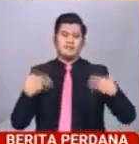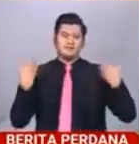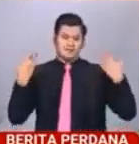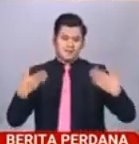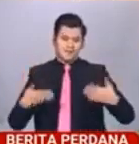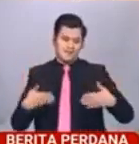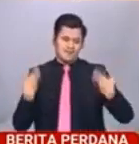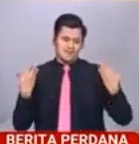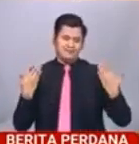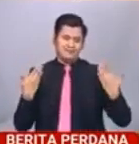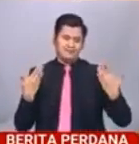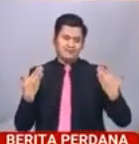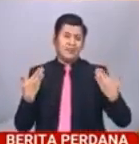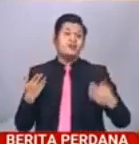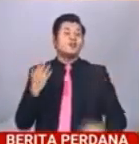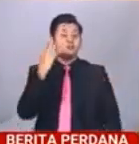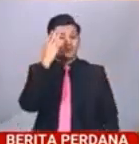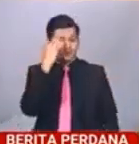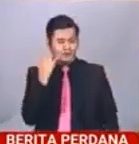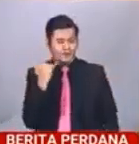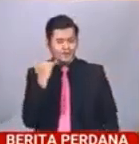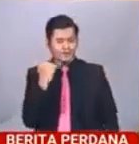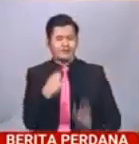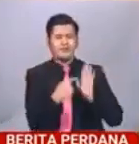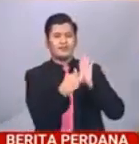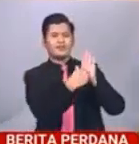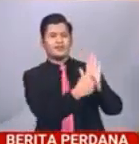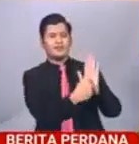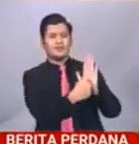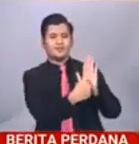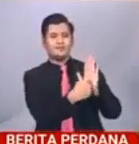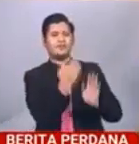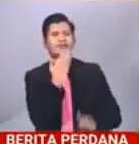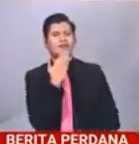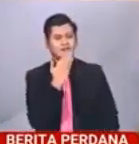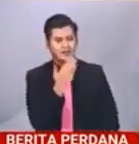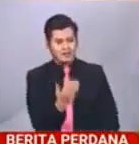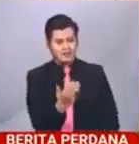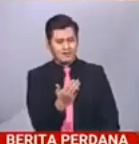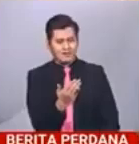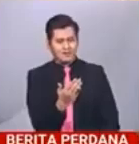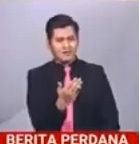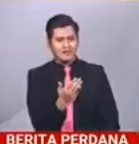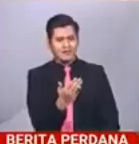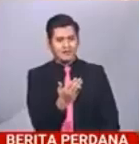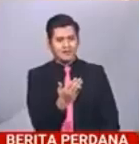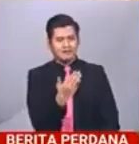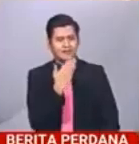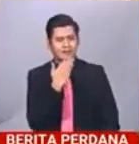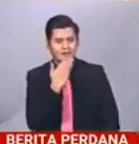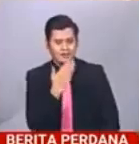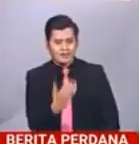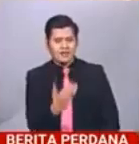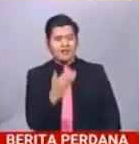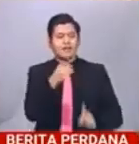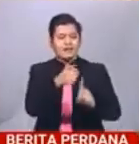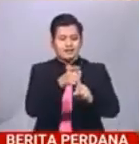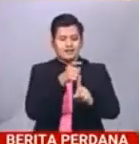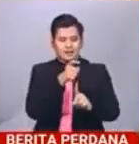ini menunjukkan penghargaan dan juga pengiktirafan yang diberikan oleh pihak Kerajaan Negeri